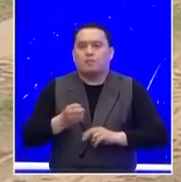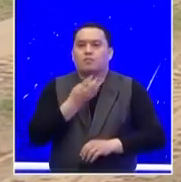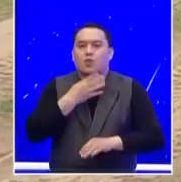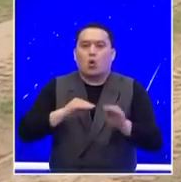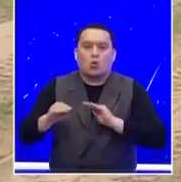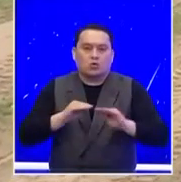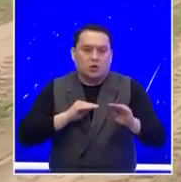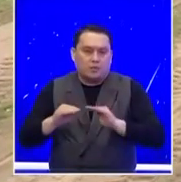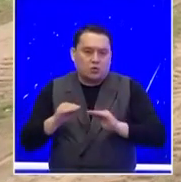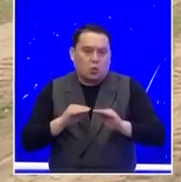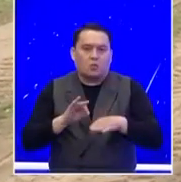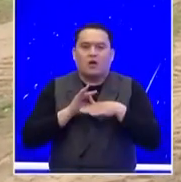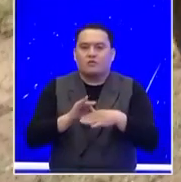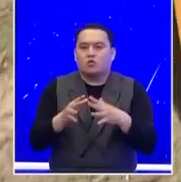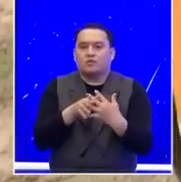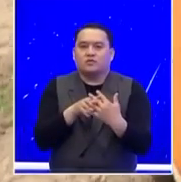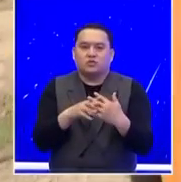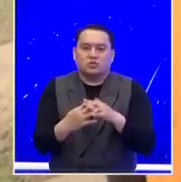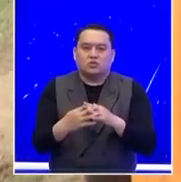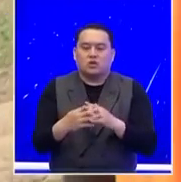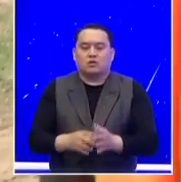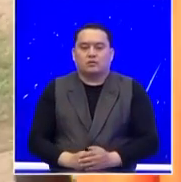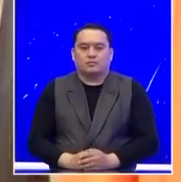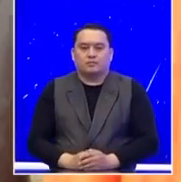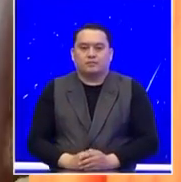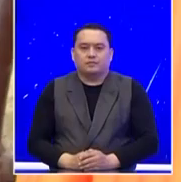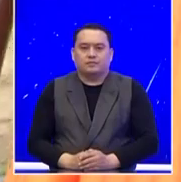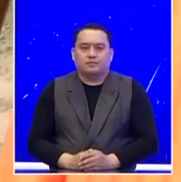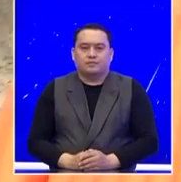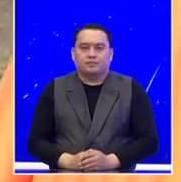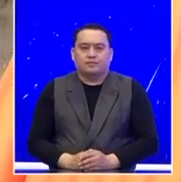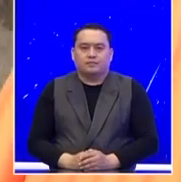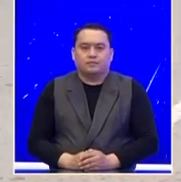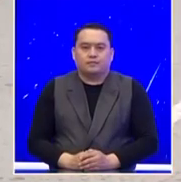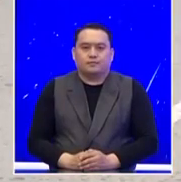по благоустройству, проводимым в поселке соответствующей оплатой труда.